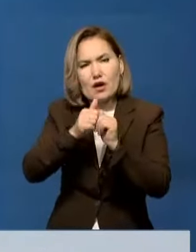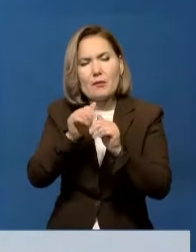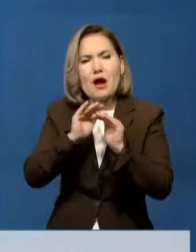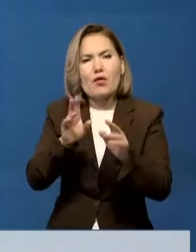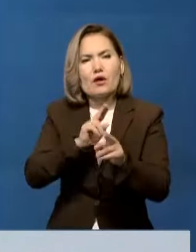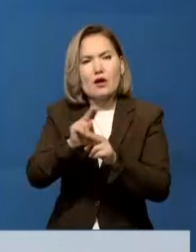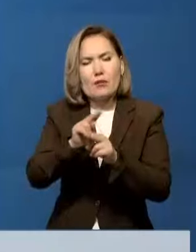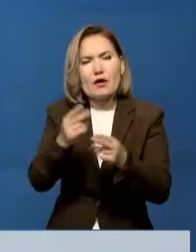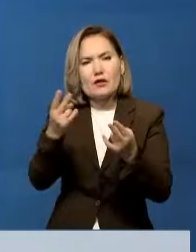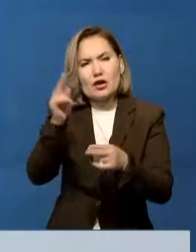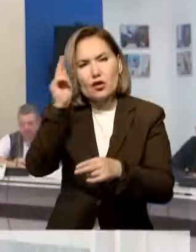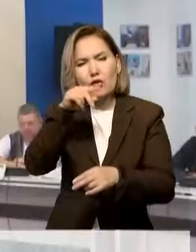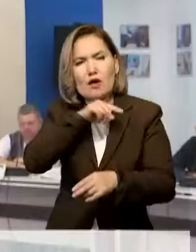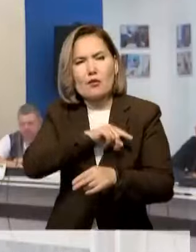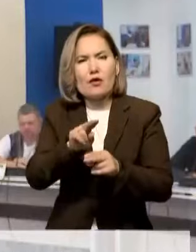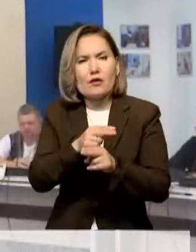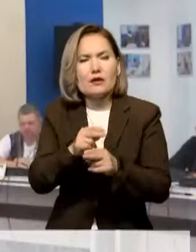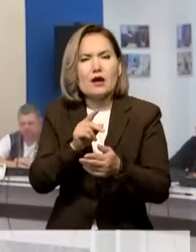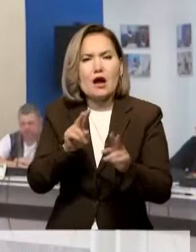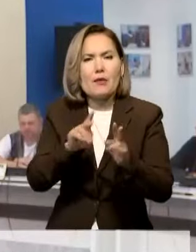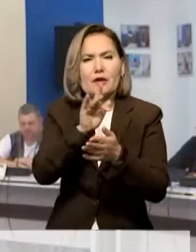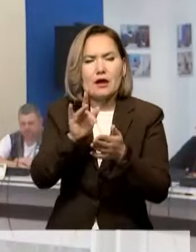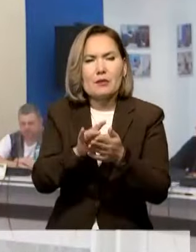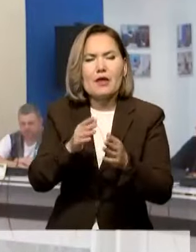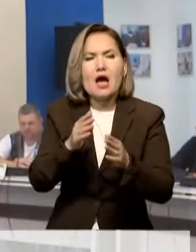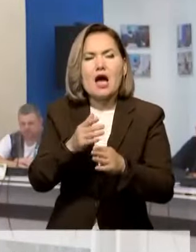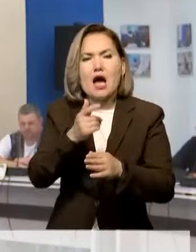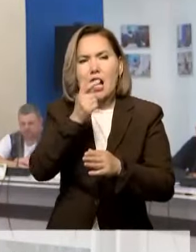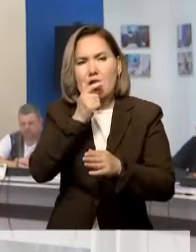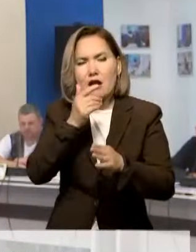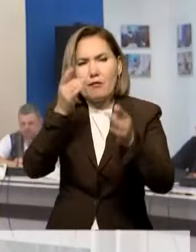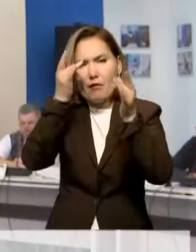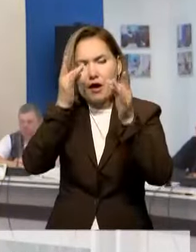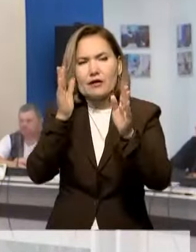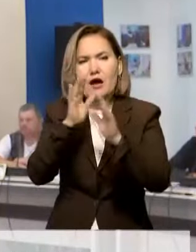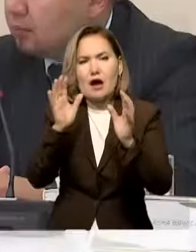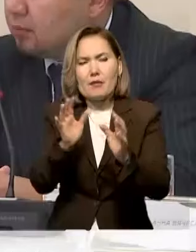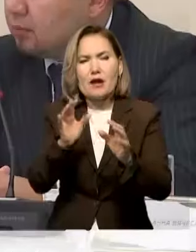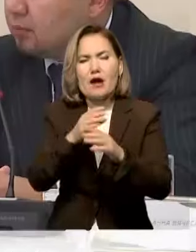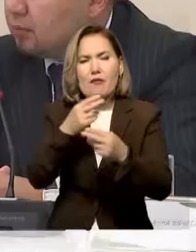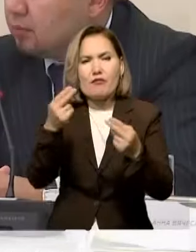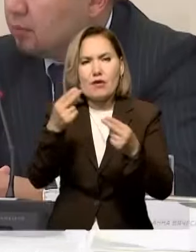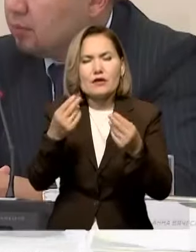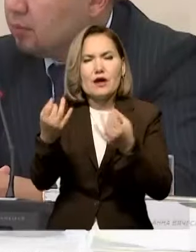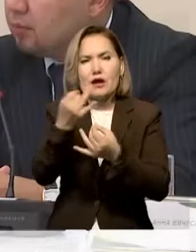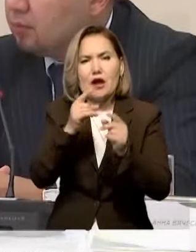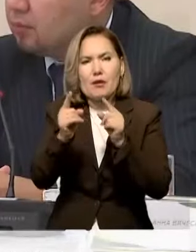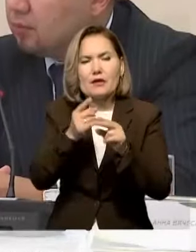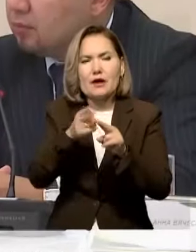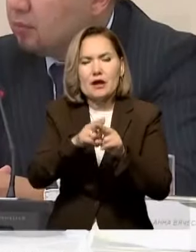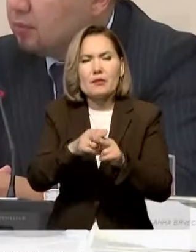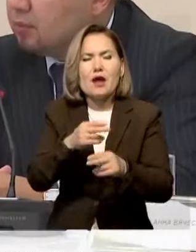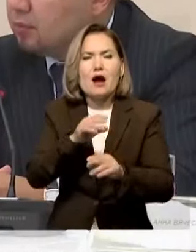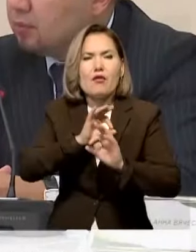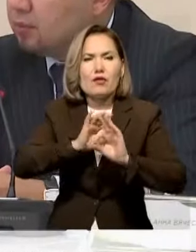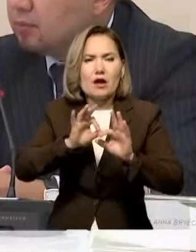өскелең ұрпақ бойына сіңіру уақыт талабы. Елордада өткен эко-мәдениетті қалыптастыру тақырыбындағы бас қосуда табиғат жанашырлары